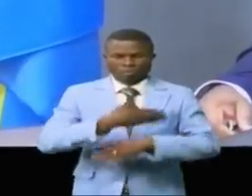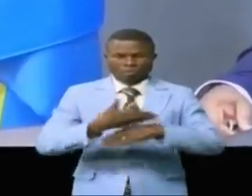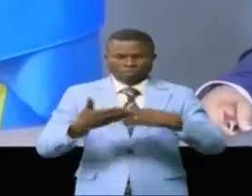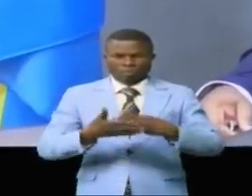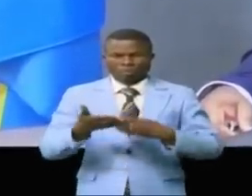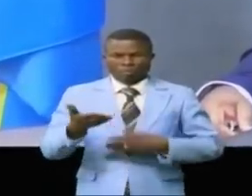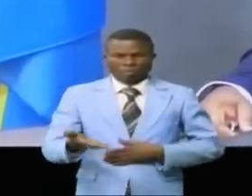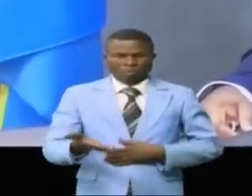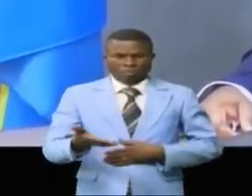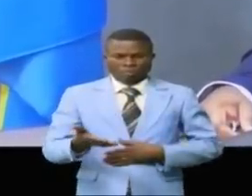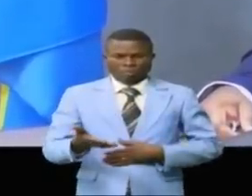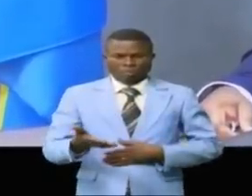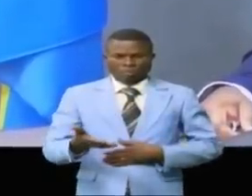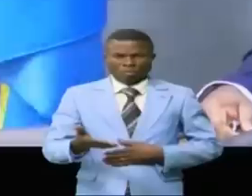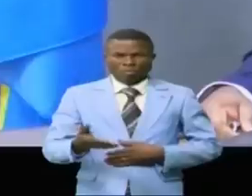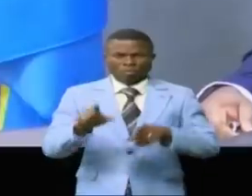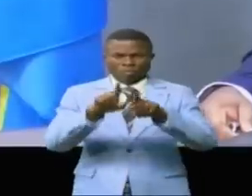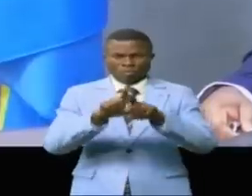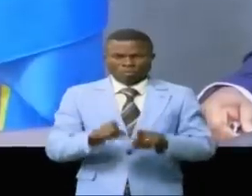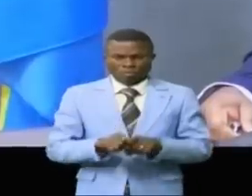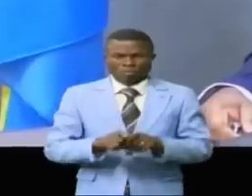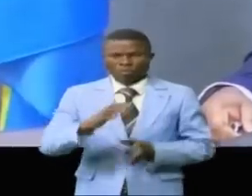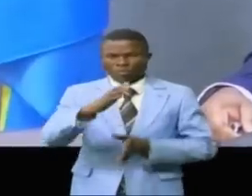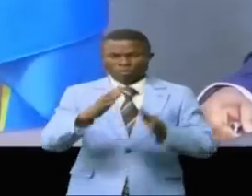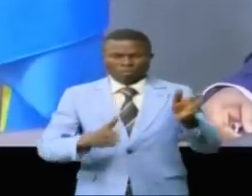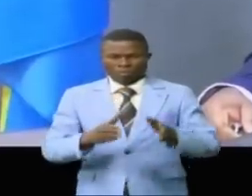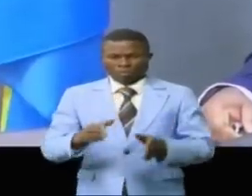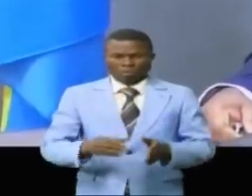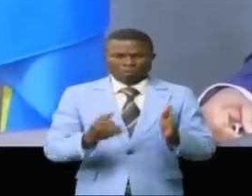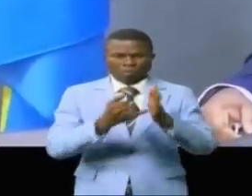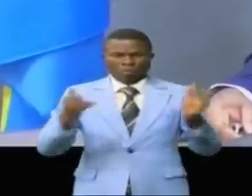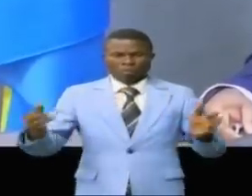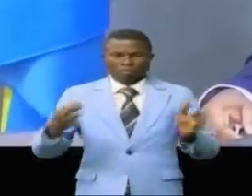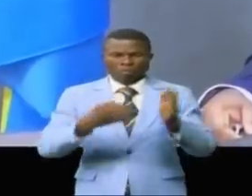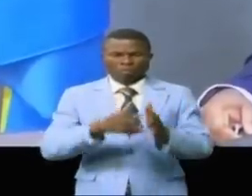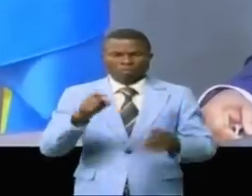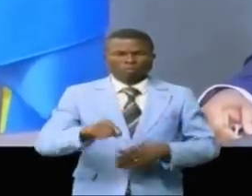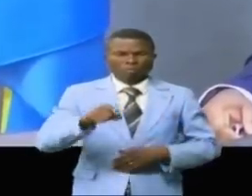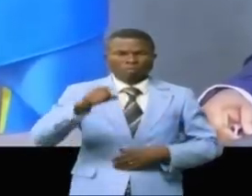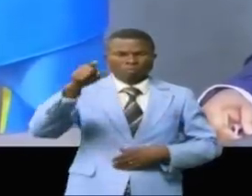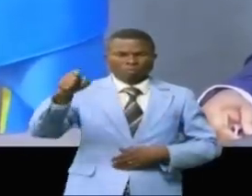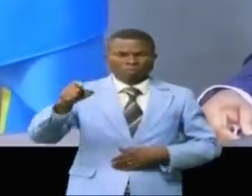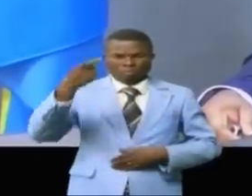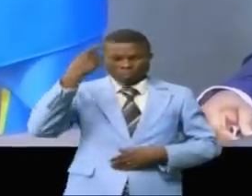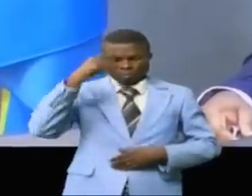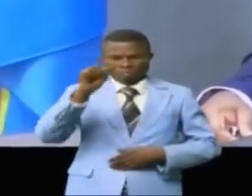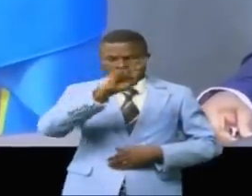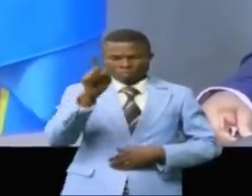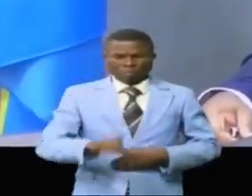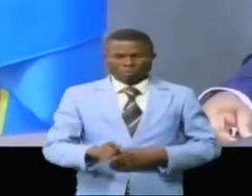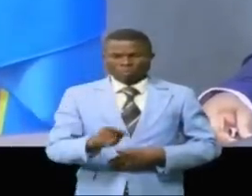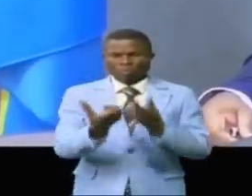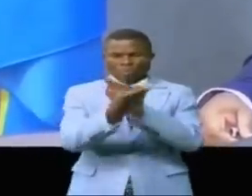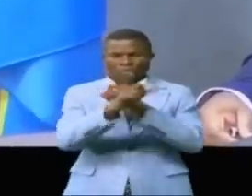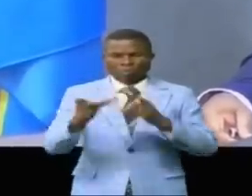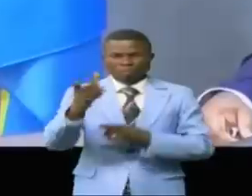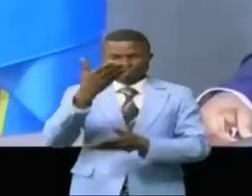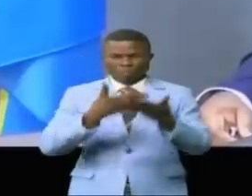pauvreté et d'augmenter les revenus de près de 68 millions d'autres personnes qui vivent avec moins de